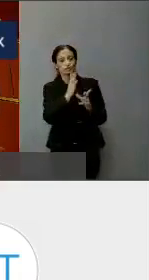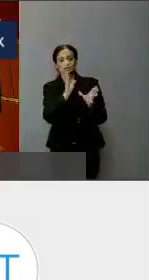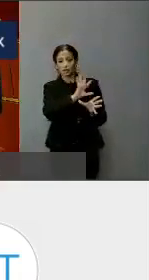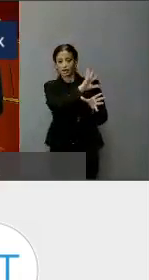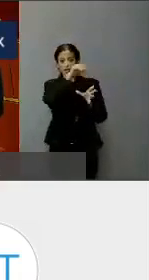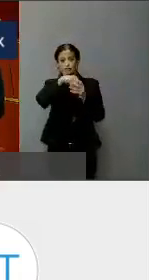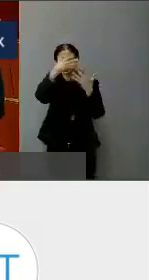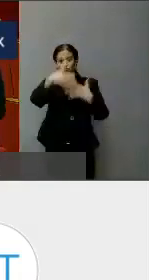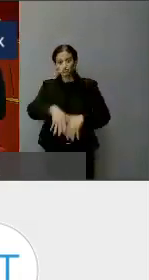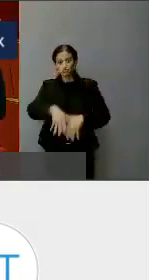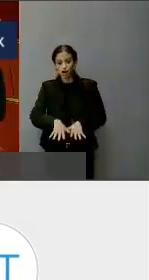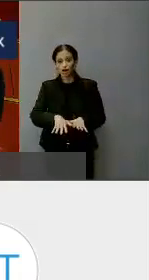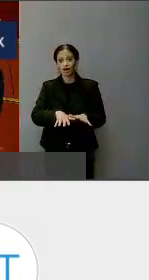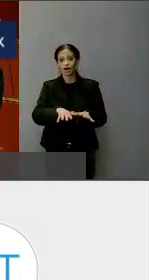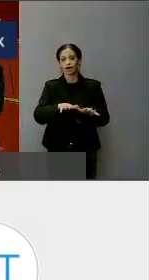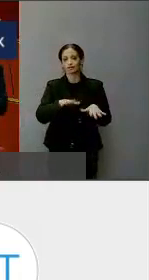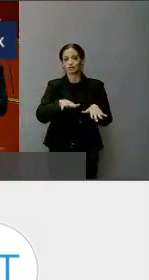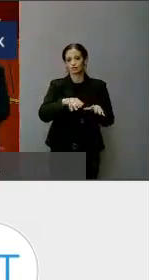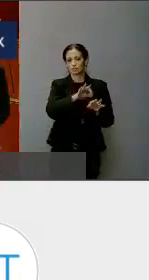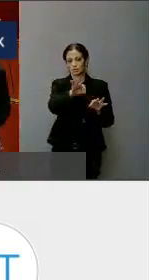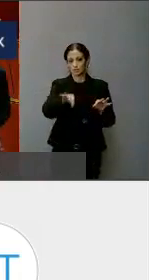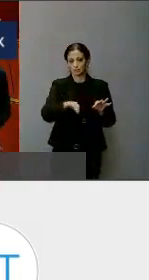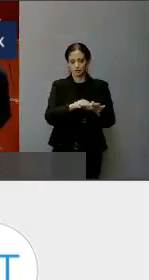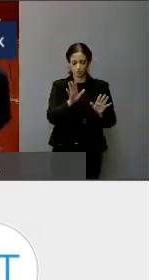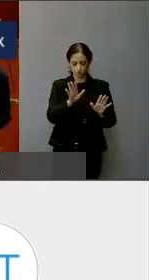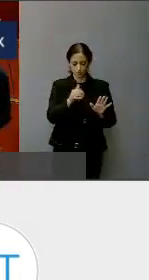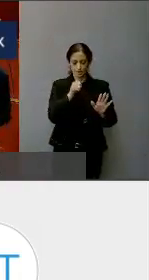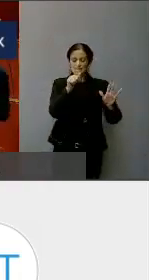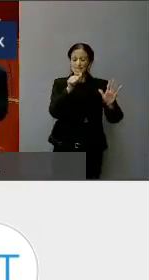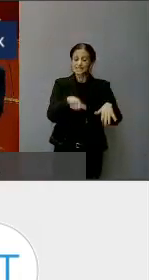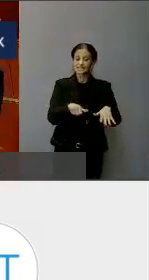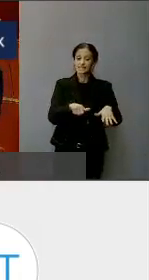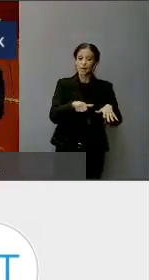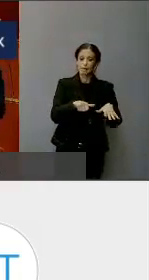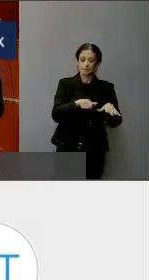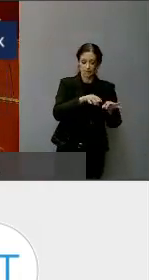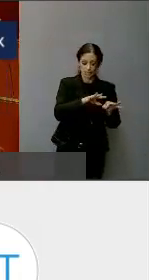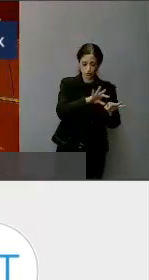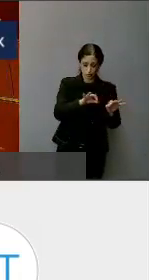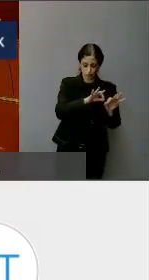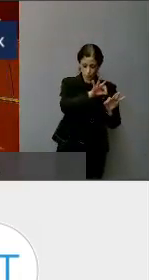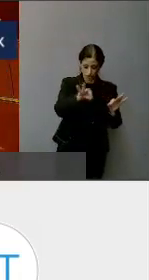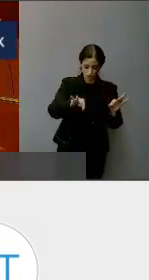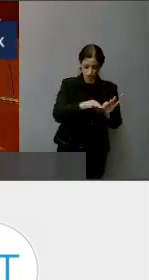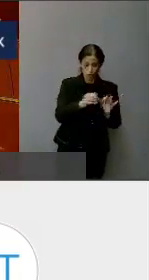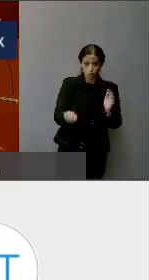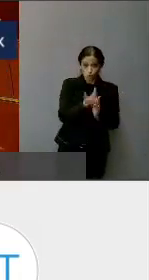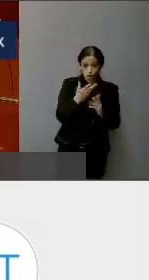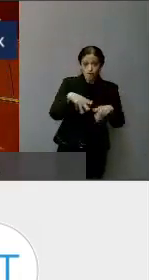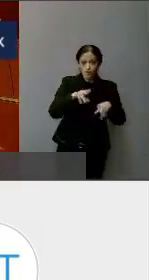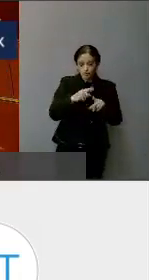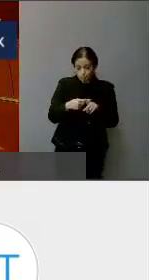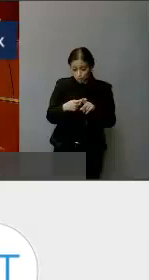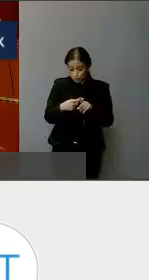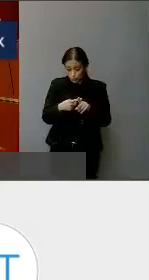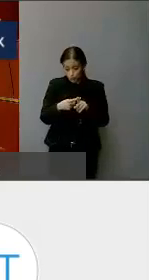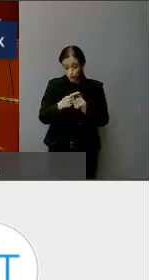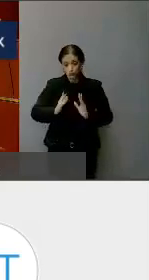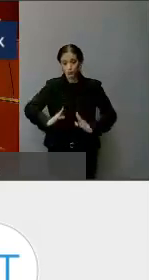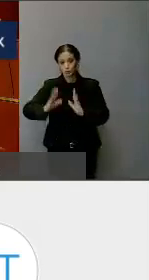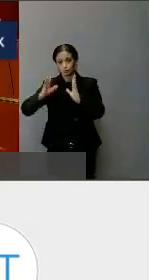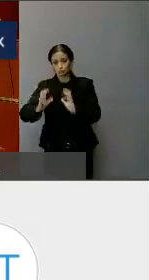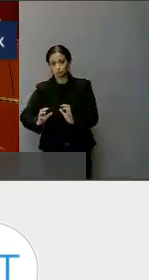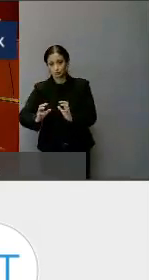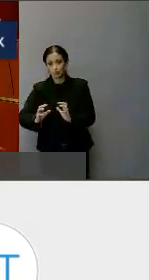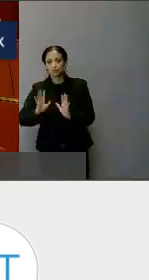possa proprietari costruire 6.500 della nuova costruzione più recupero degli edifici dire ultima se si vuole destinare a residenze questi